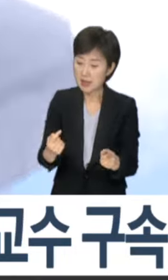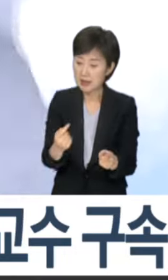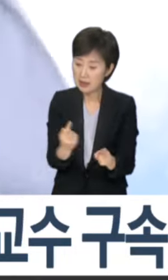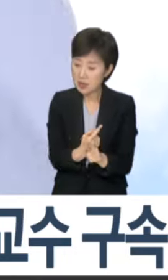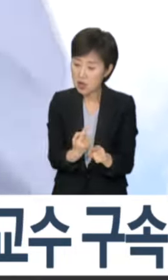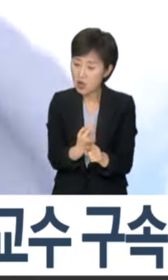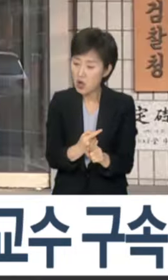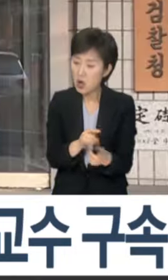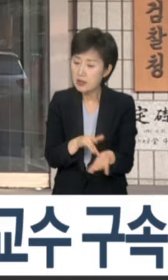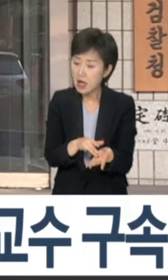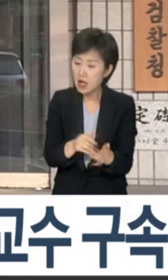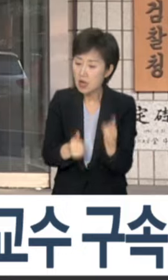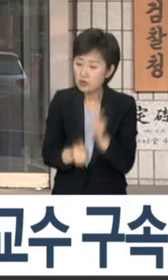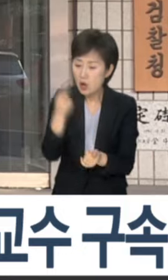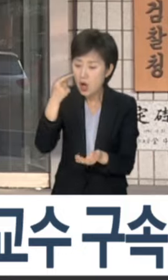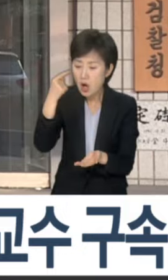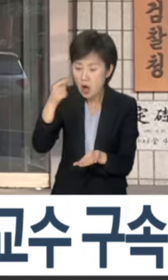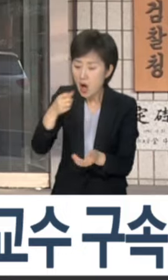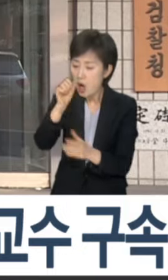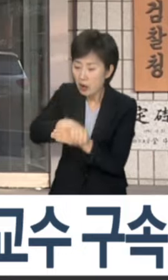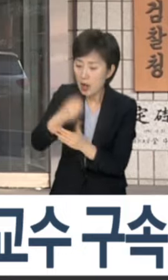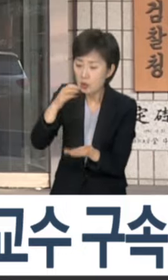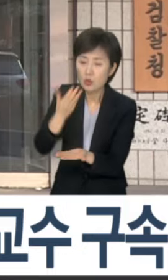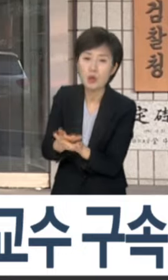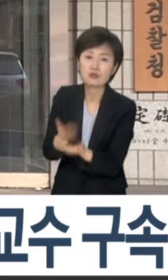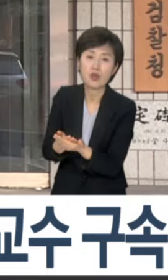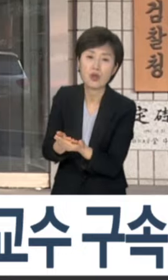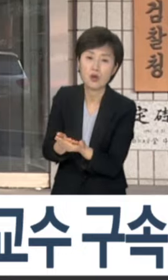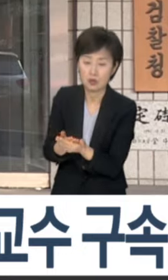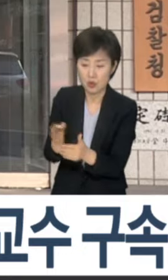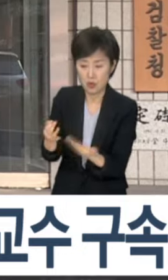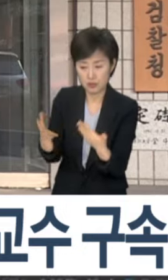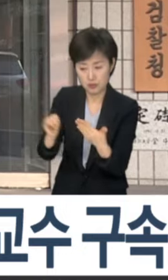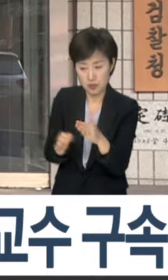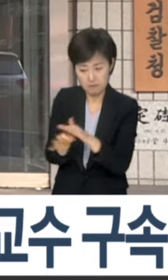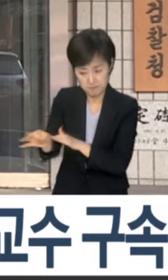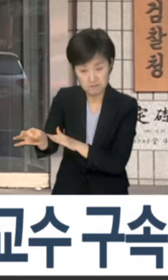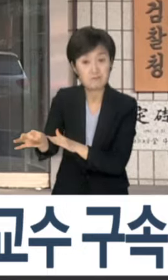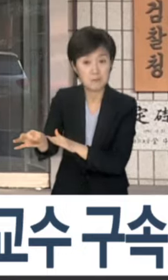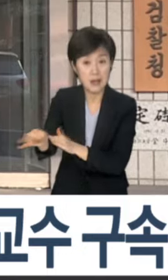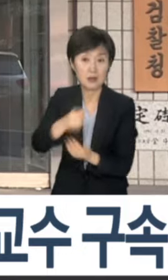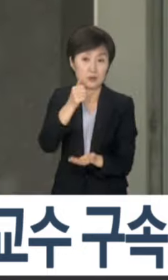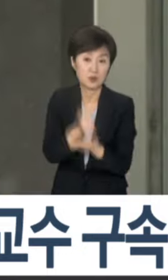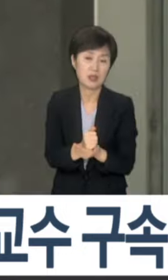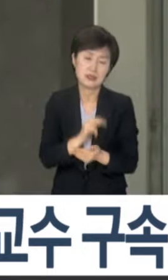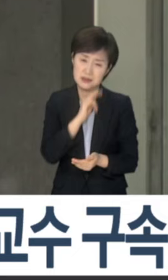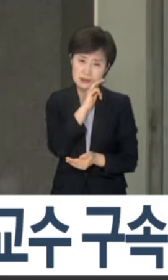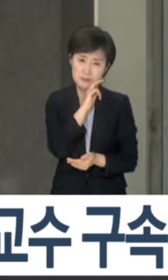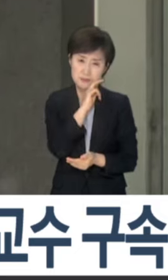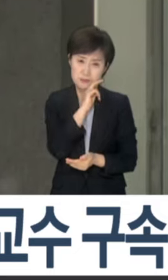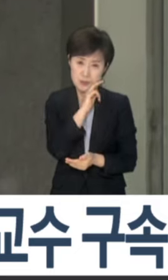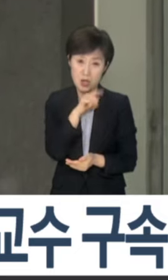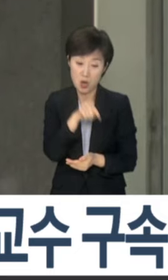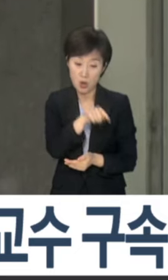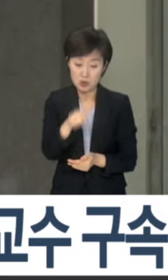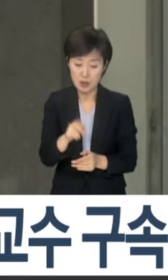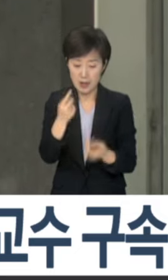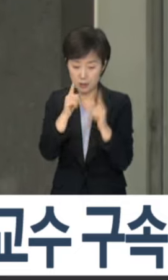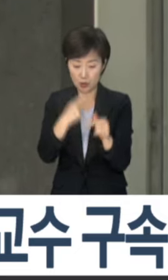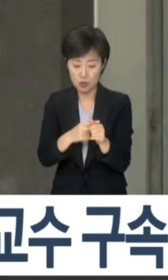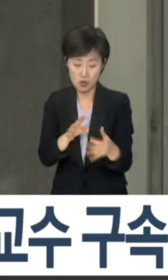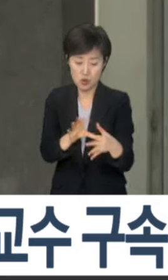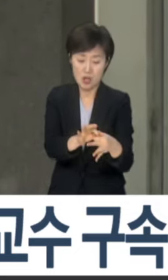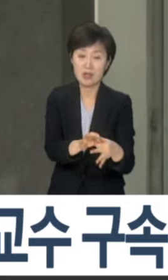임상 승인을 받도록 도와달라며 총 9억원 상당의 금품을 건낸 혐의로 수사하고 있는데가이 에 관여한